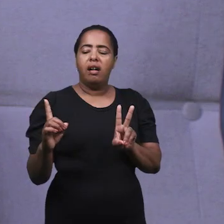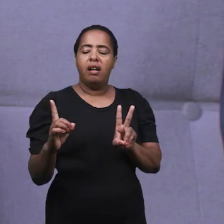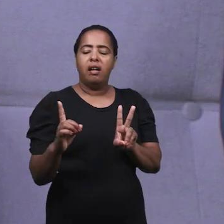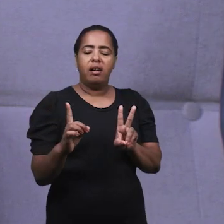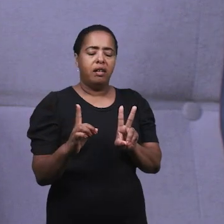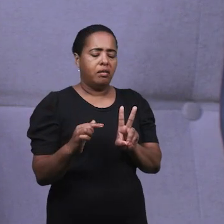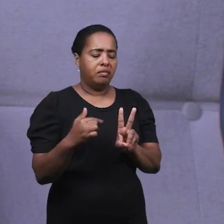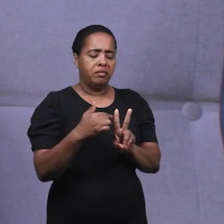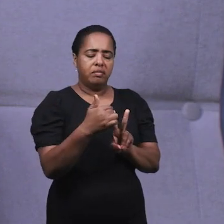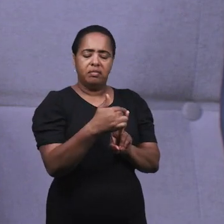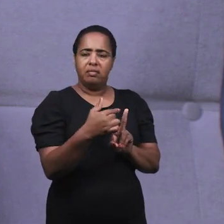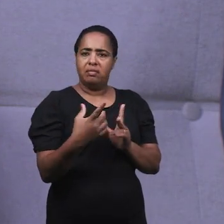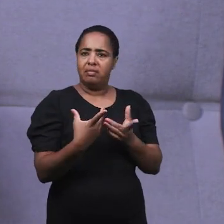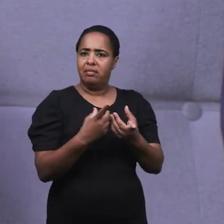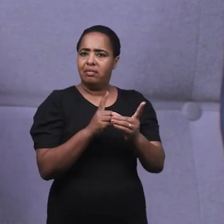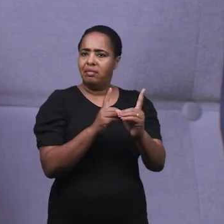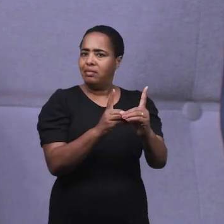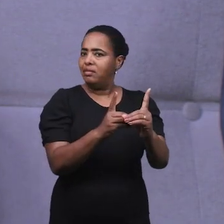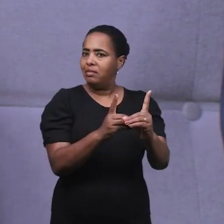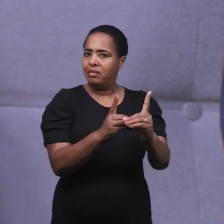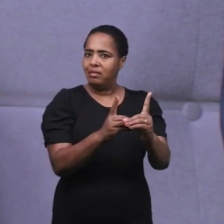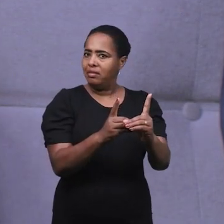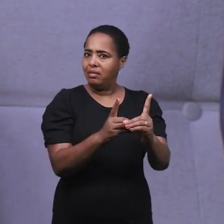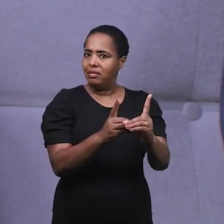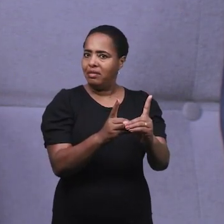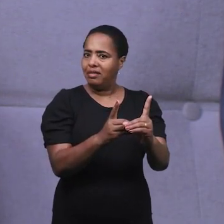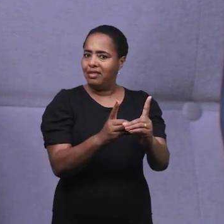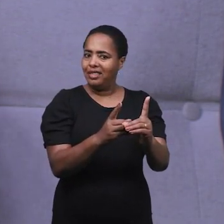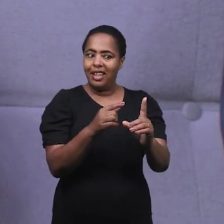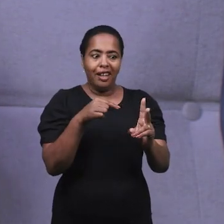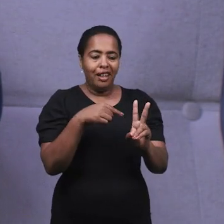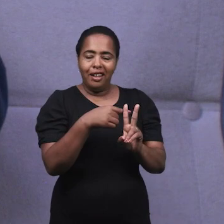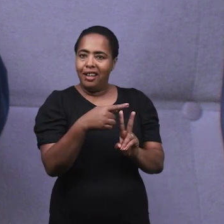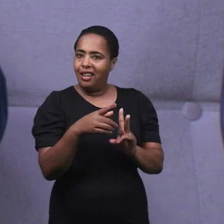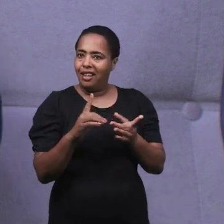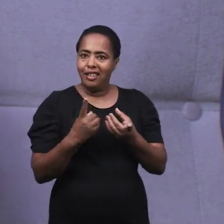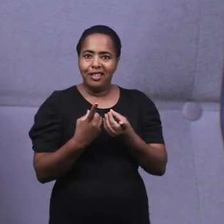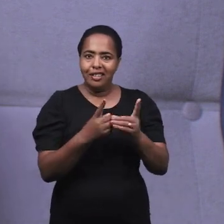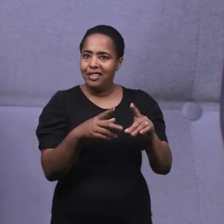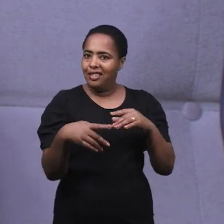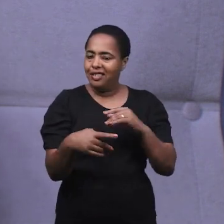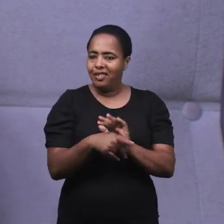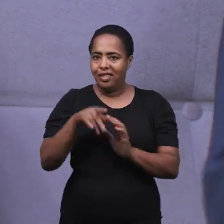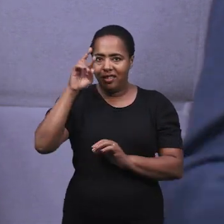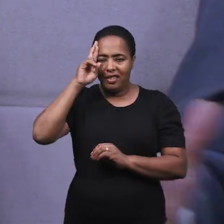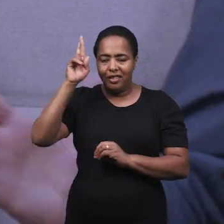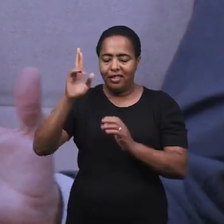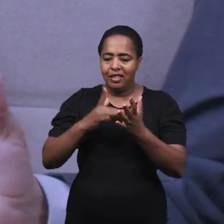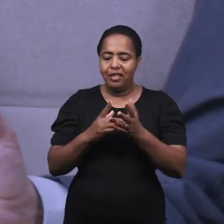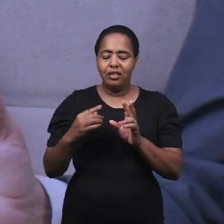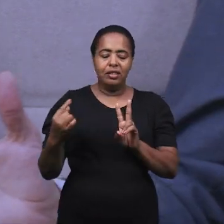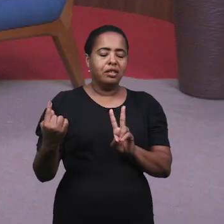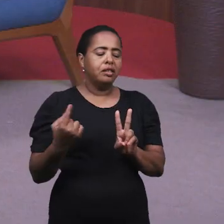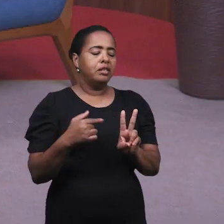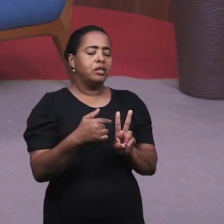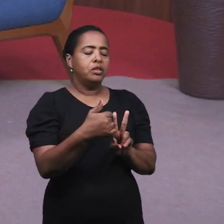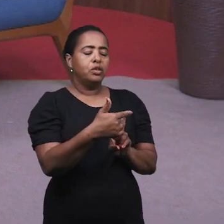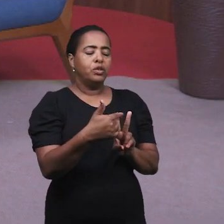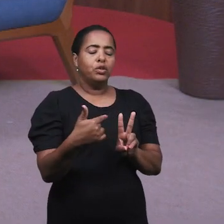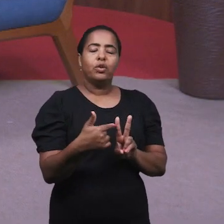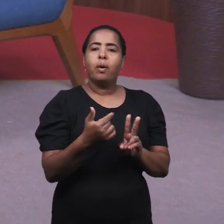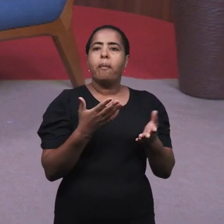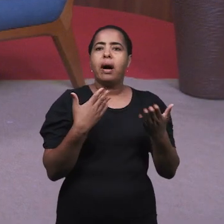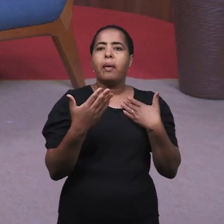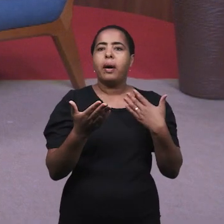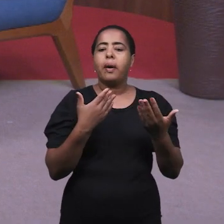Ils étaient disciples de Jésus. Et leur conversation, c'était quoi? C'était sur Jésus. Il est mort, n'est-ce pas? Il